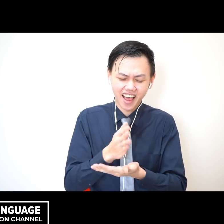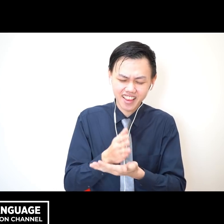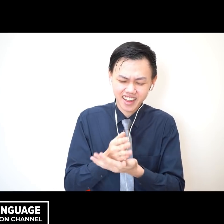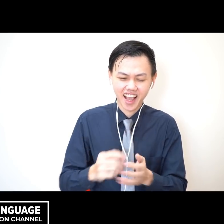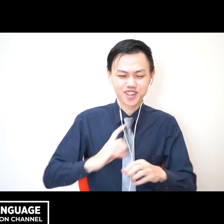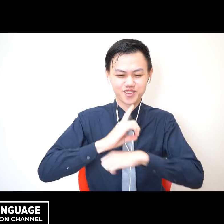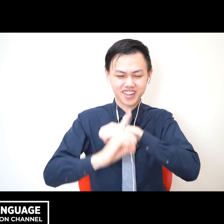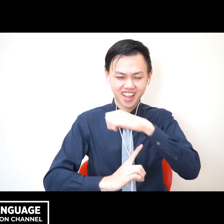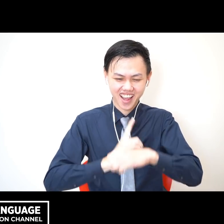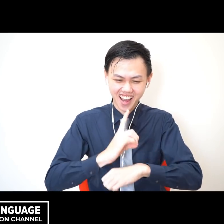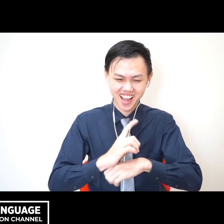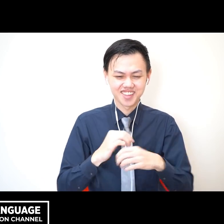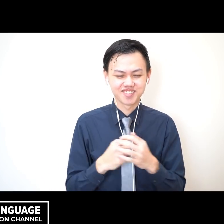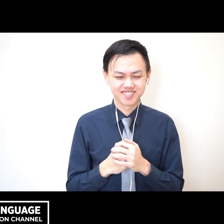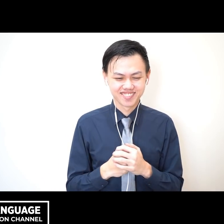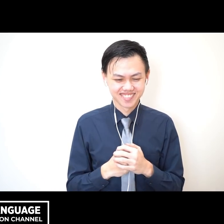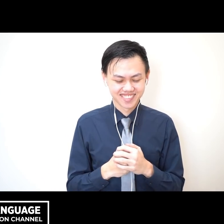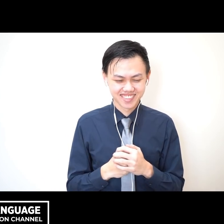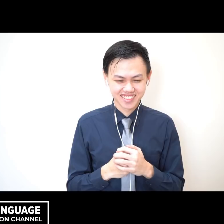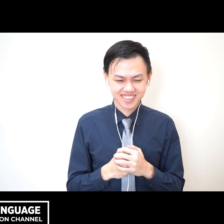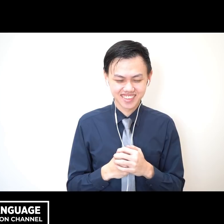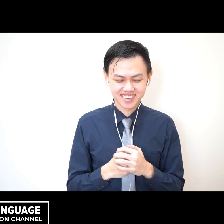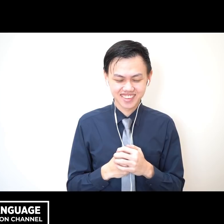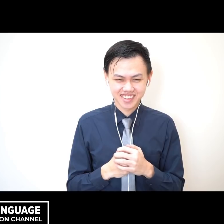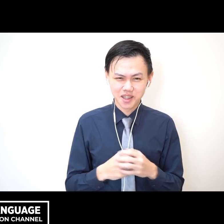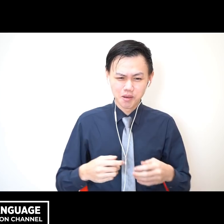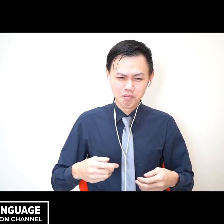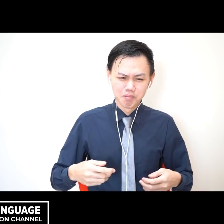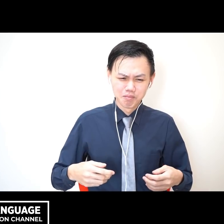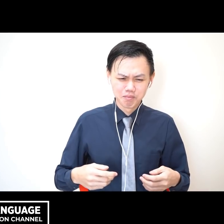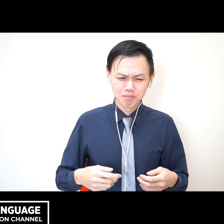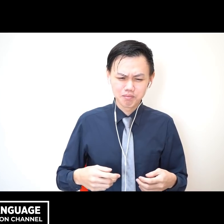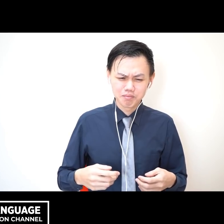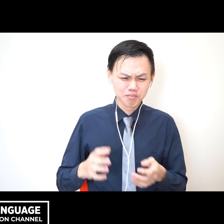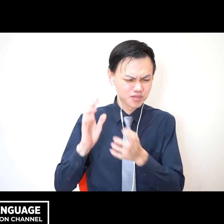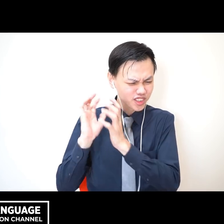menjadi suara pengharapan dan damai bagi mereka semua. Now one of my